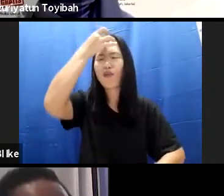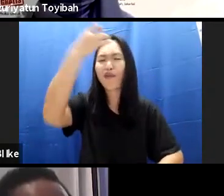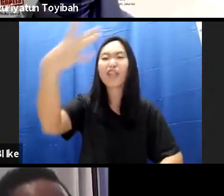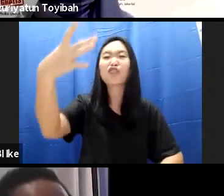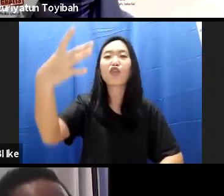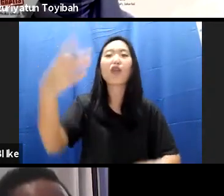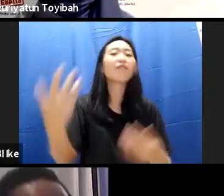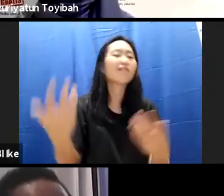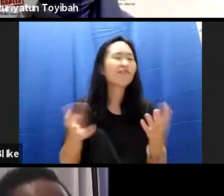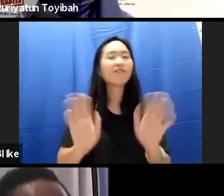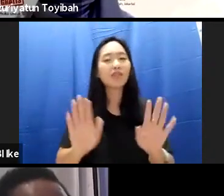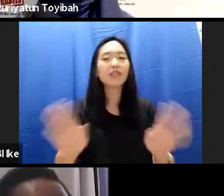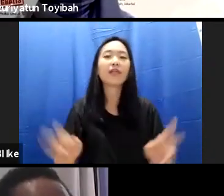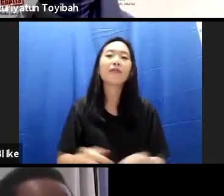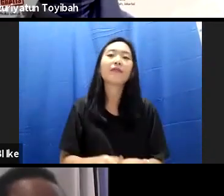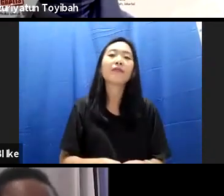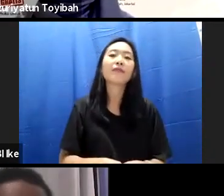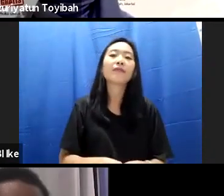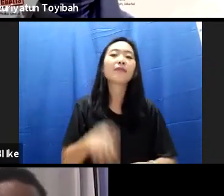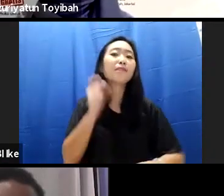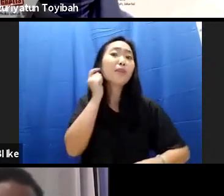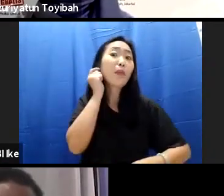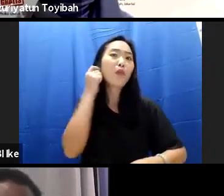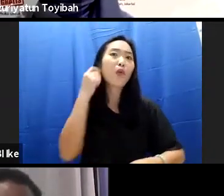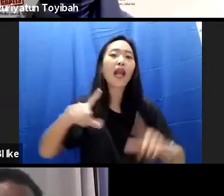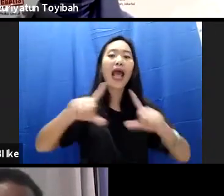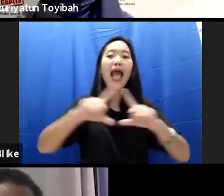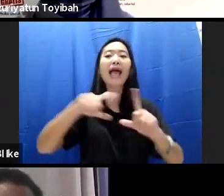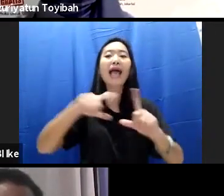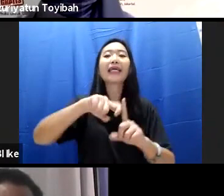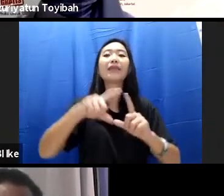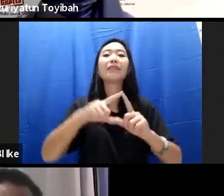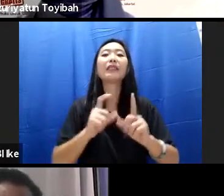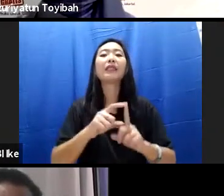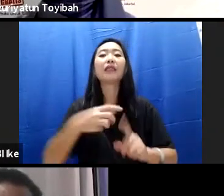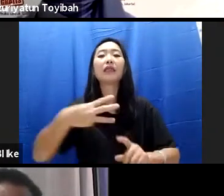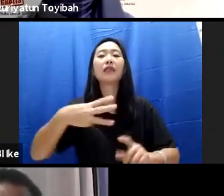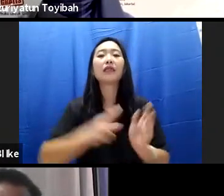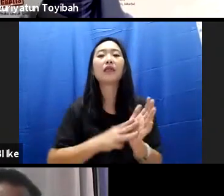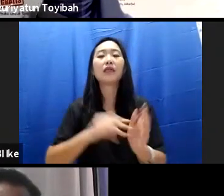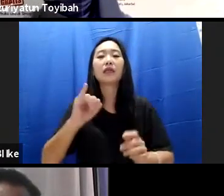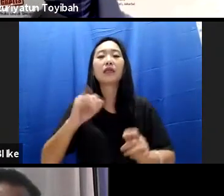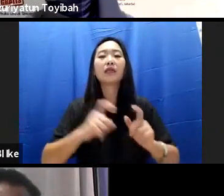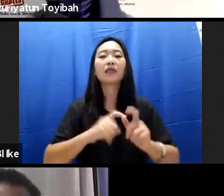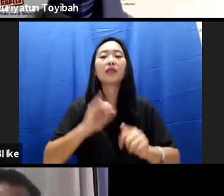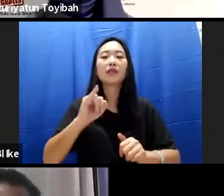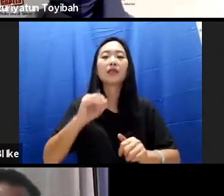sebagai perempuan akademisi gitu ya, di dalam institusi yang memang